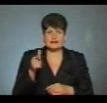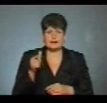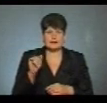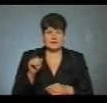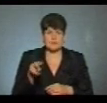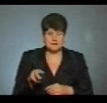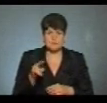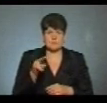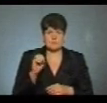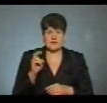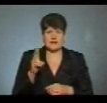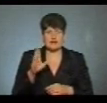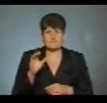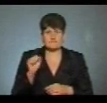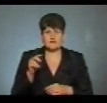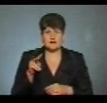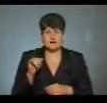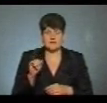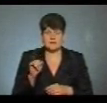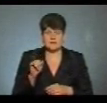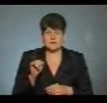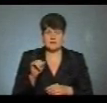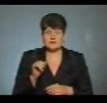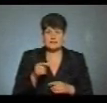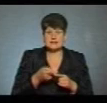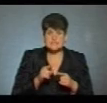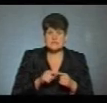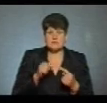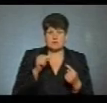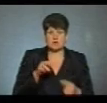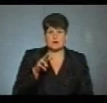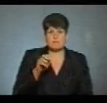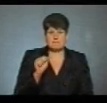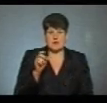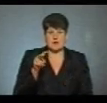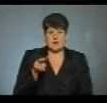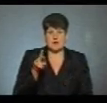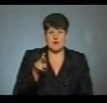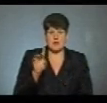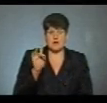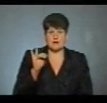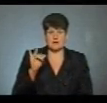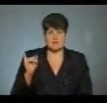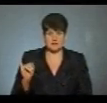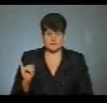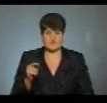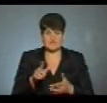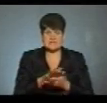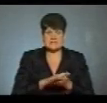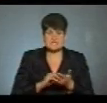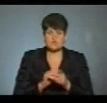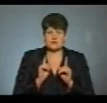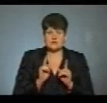Плаквеніл, гідроксихлорохін або хлорохін. Це препарат протималярійний. Він працює етіотропно, він знищує